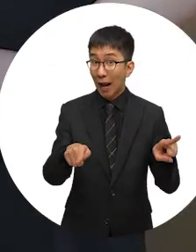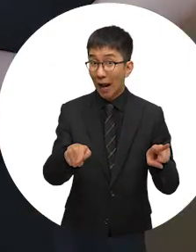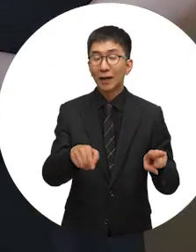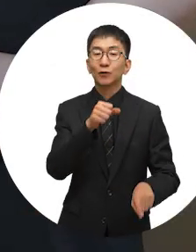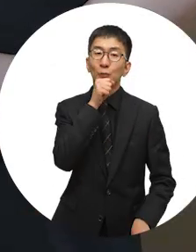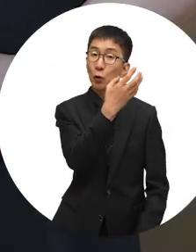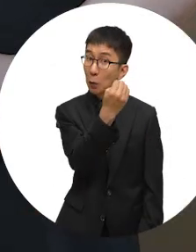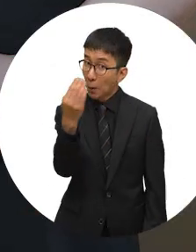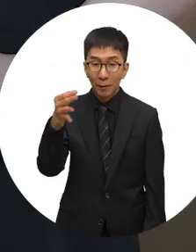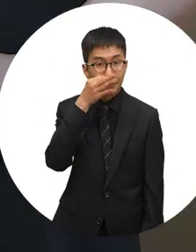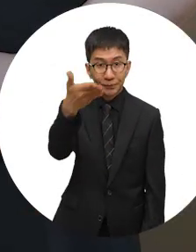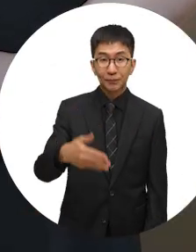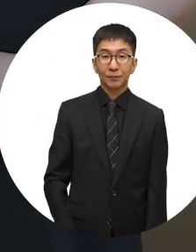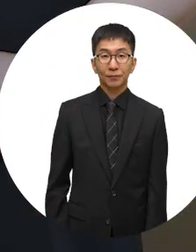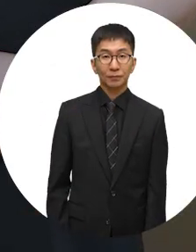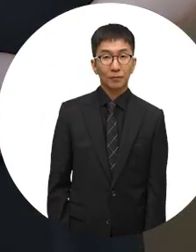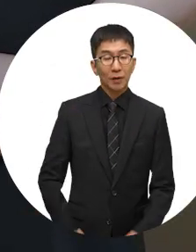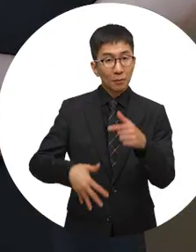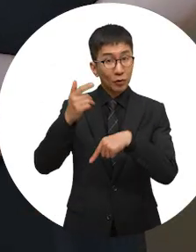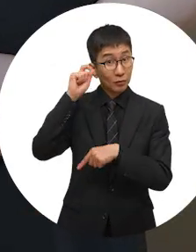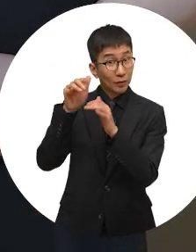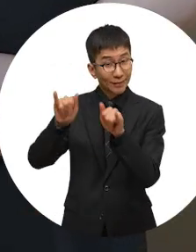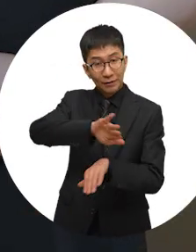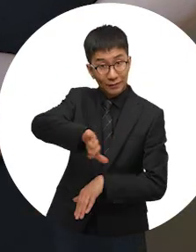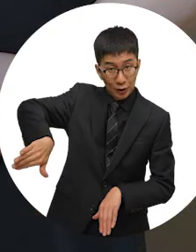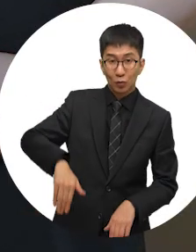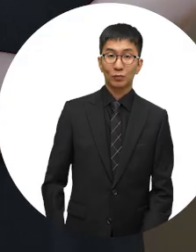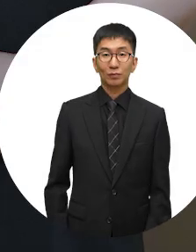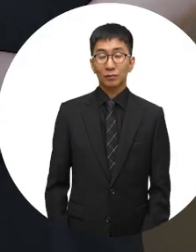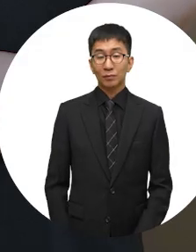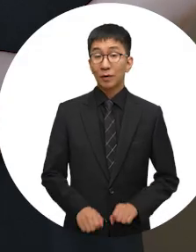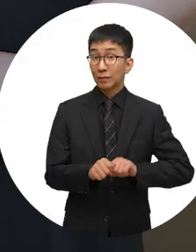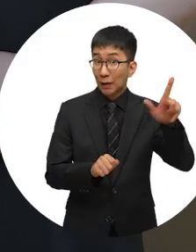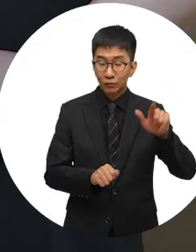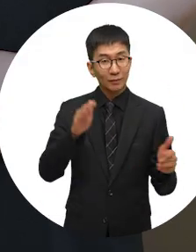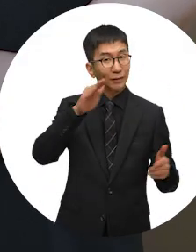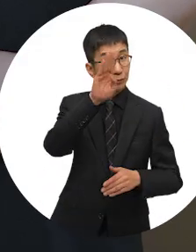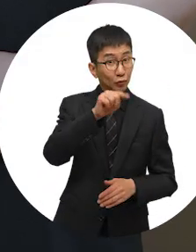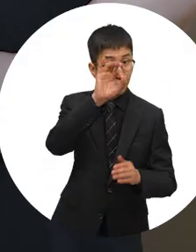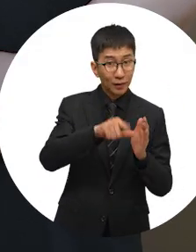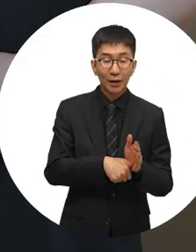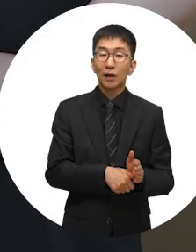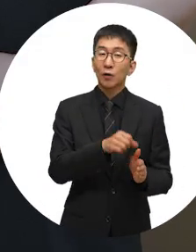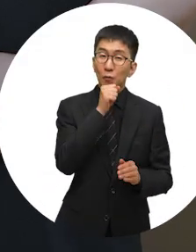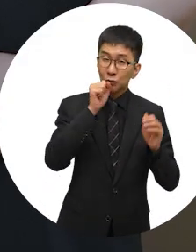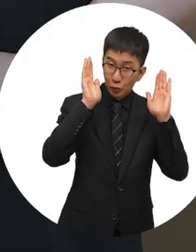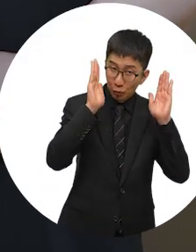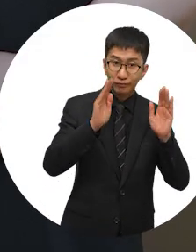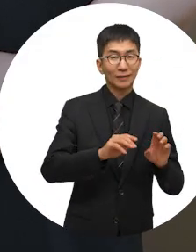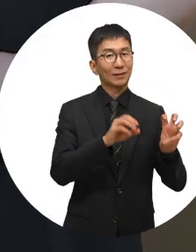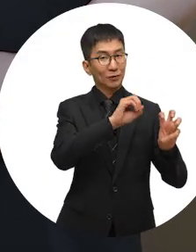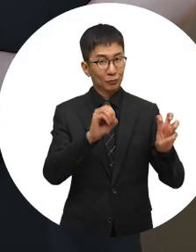반영 비율에 대해 안내드리겠습니다. 소프트웨어 우수 전형을 제외한 모든 학생부 종합전형에서는 학업 성취 수준을